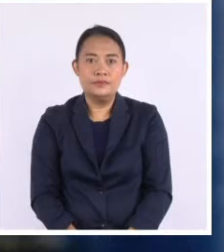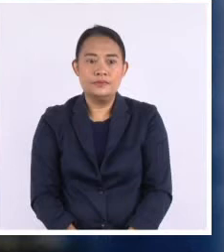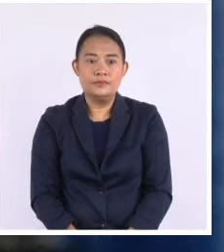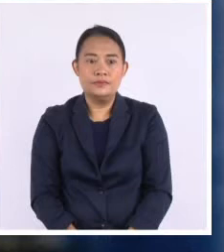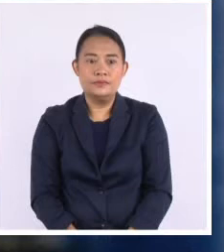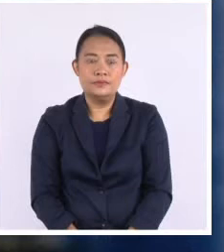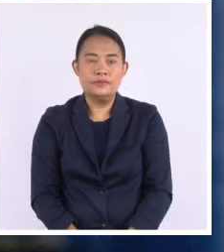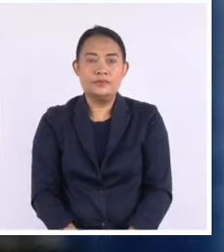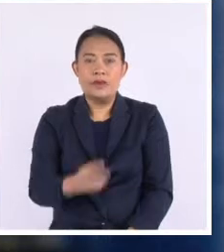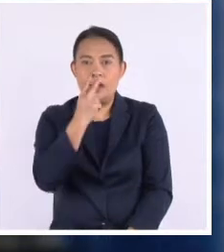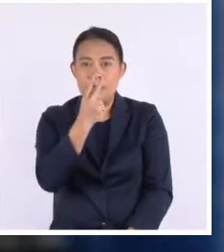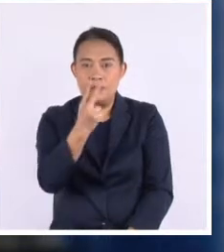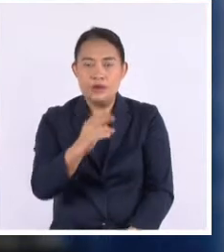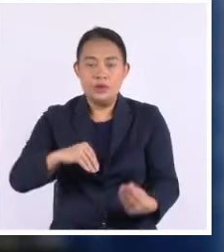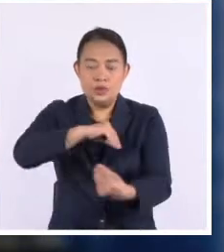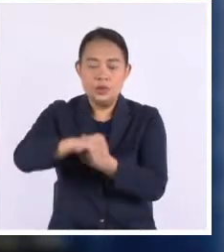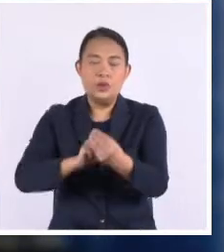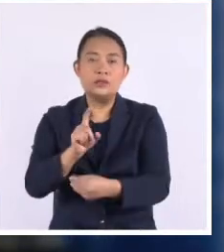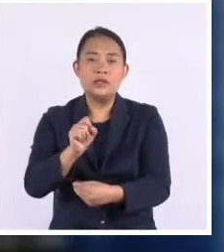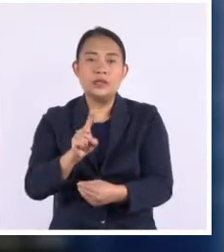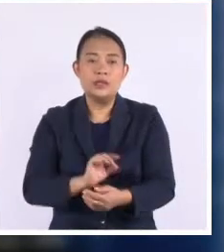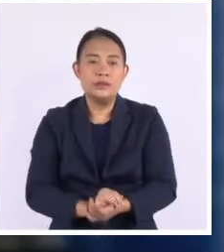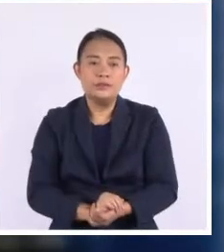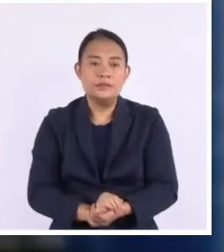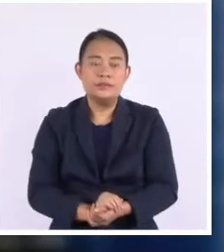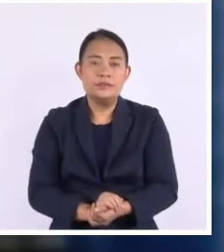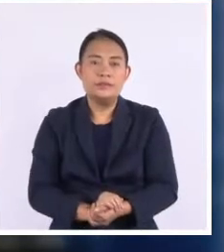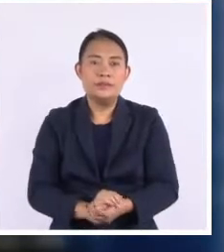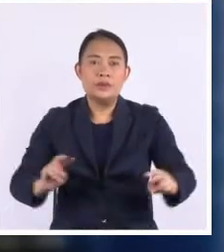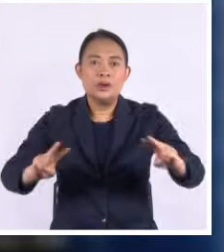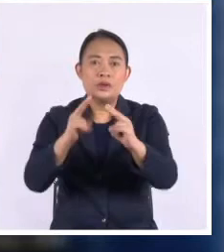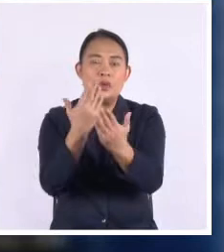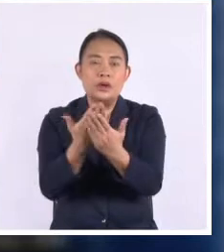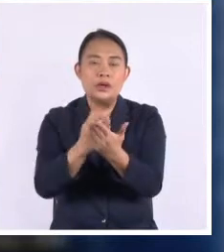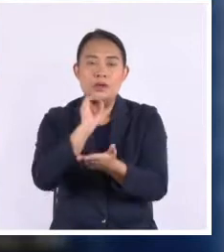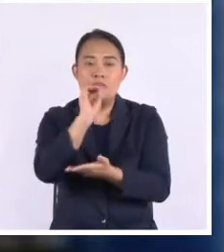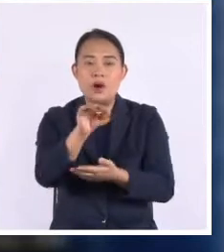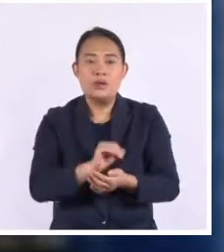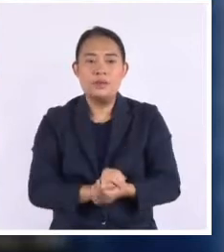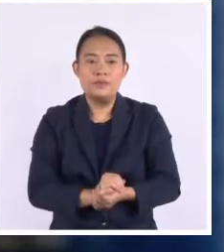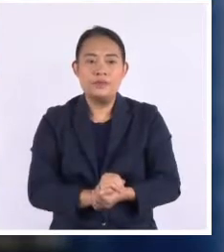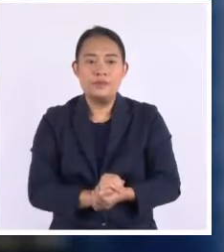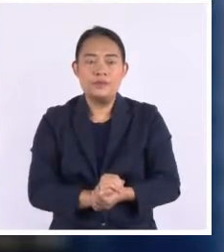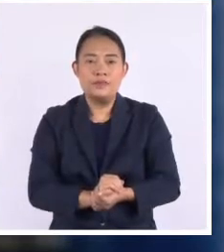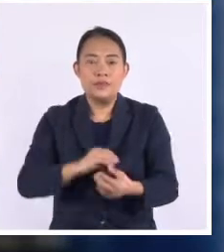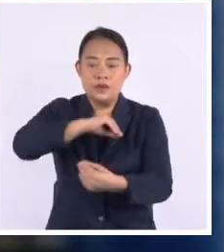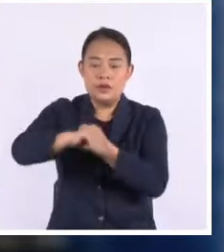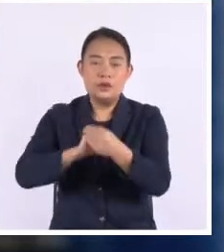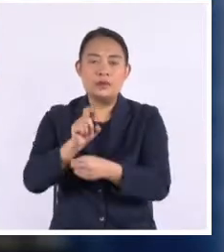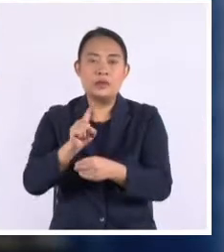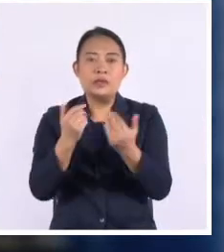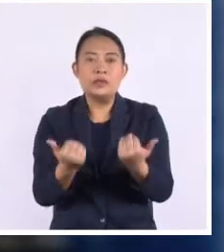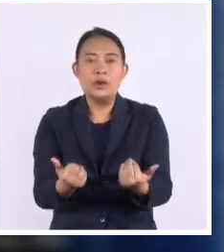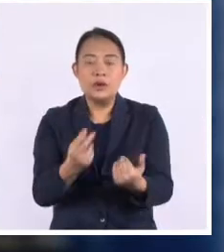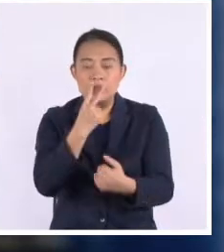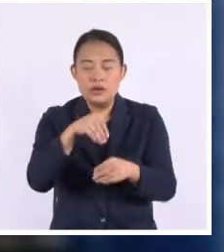แต่กลับรู้เราของเศรษฐกิจกันบ้างนะครับทางด้านกระทรวงการคลังนะครับออกมาเปิดเผยในครับว่านี่บ้านเศรษฐกิจหลังจากนี้จะเน้นเรื่องของ